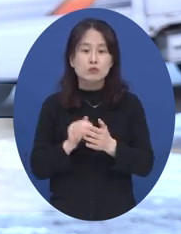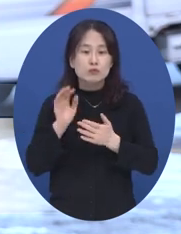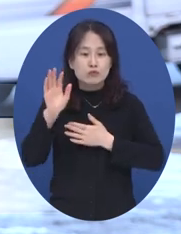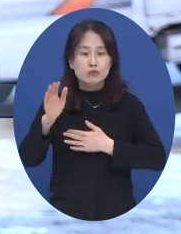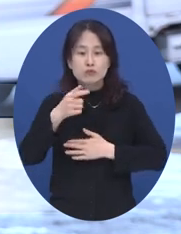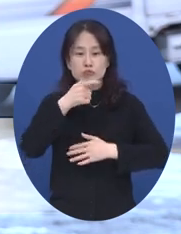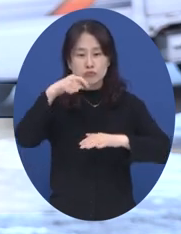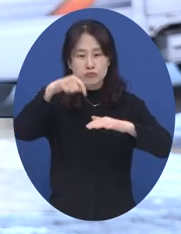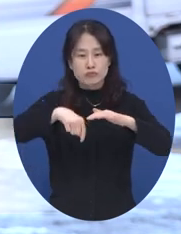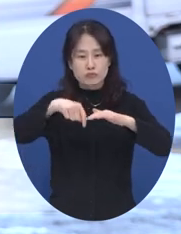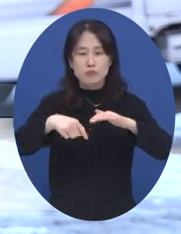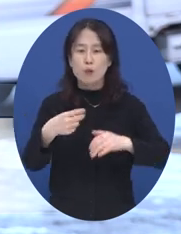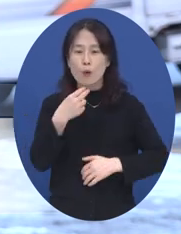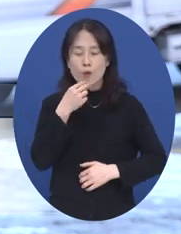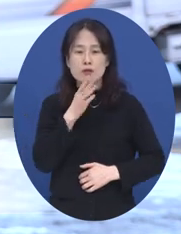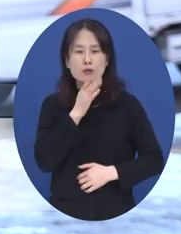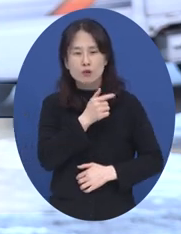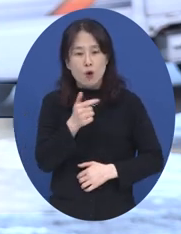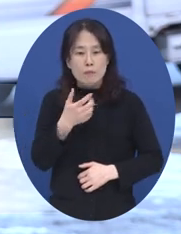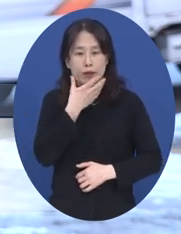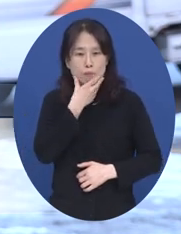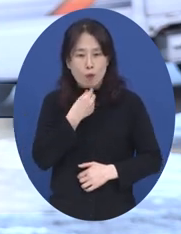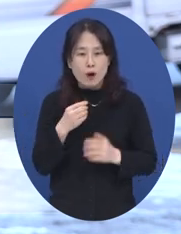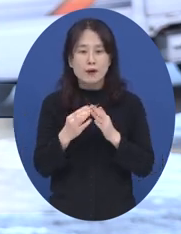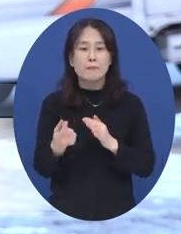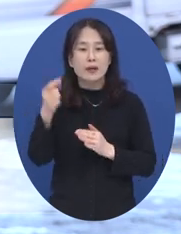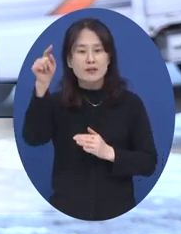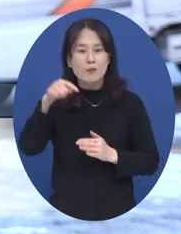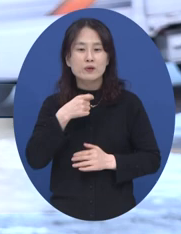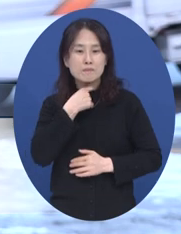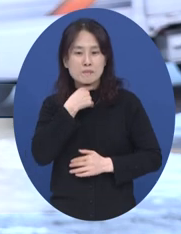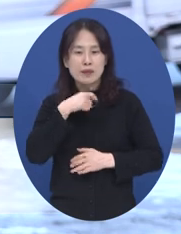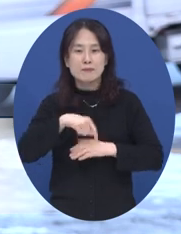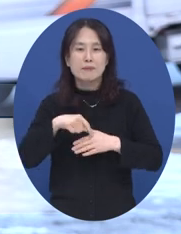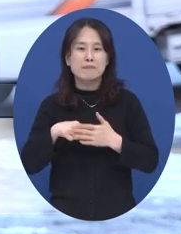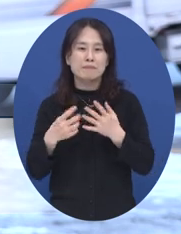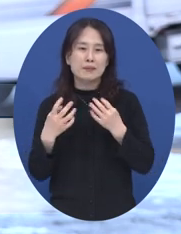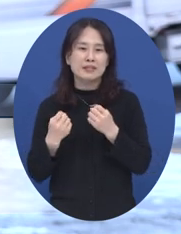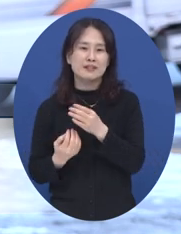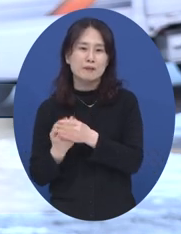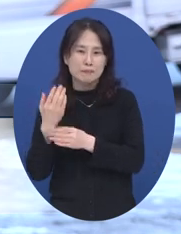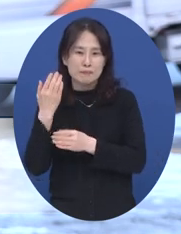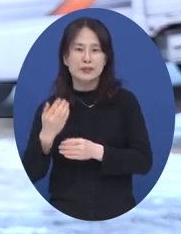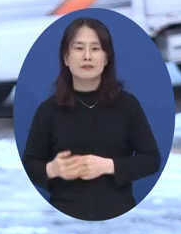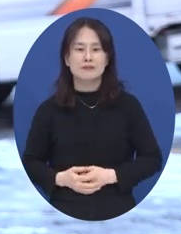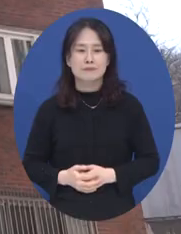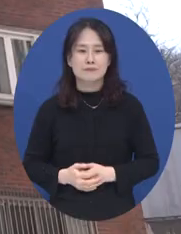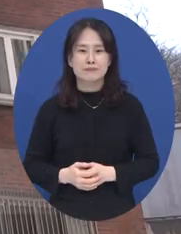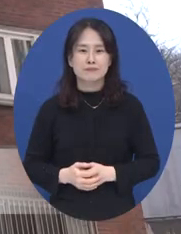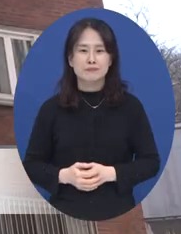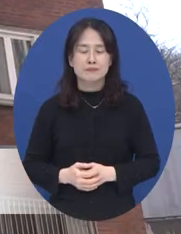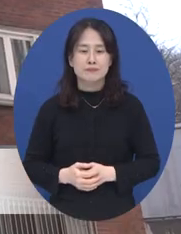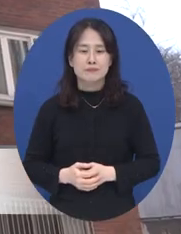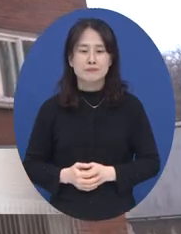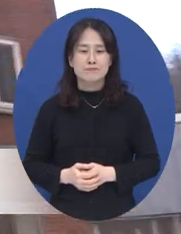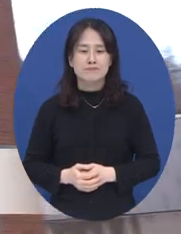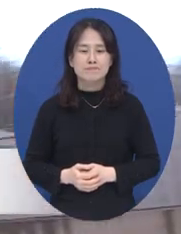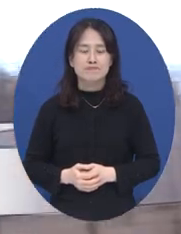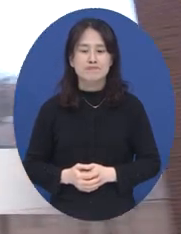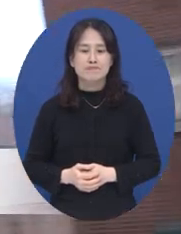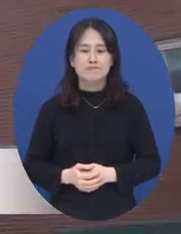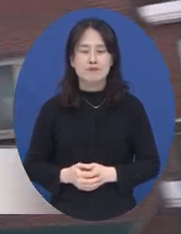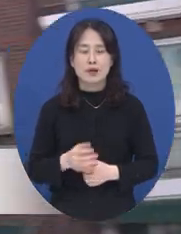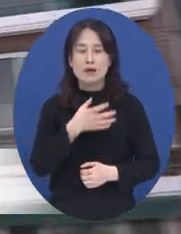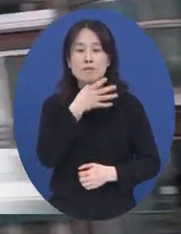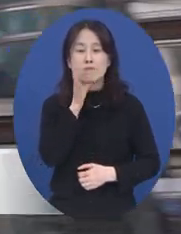3 넘 거 없고 진짜 너무 행복해서 집으로 빨리 오고 싶어하는 그런 마음이 많이 생겼고 경기도가 이렇게